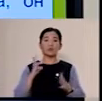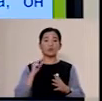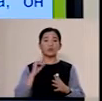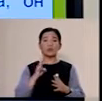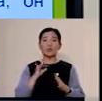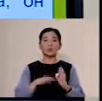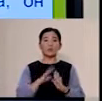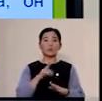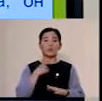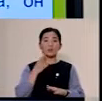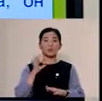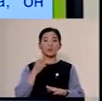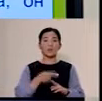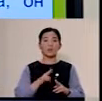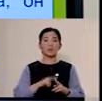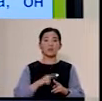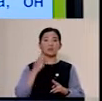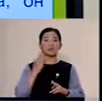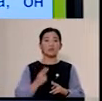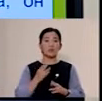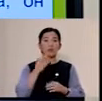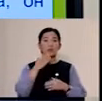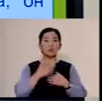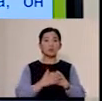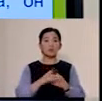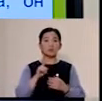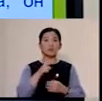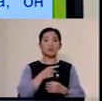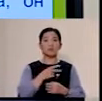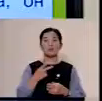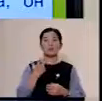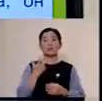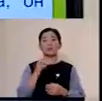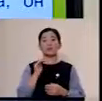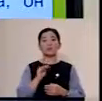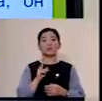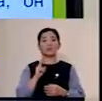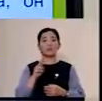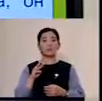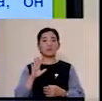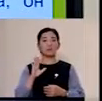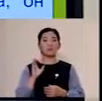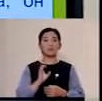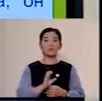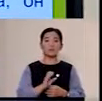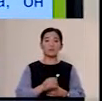лучше ли нам сказать это, округлив, и сказать приближенно, что она равна 300 тысяч километров в секунду?